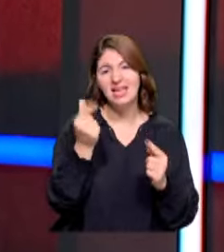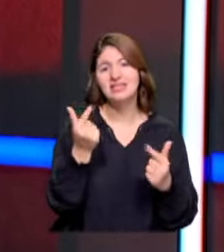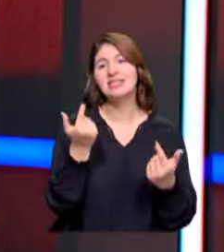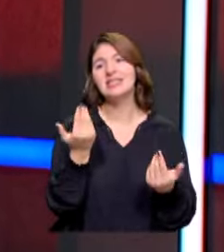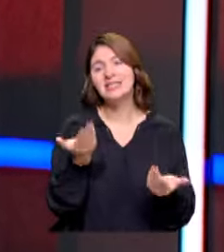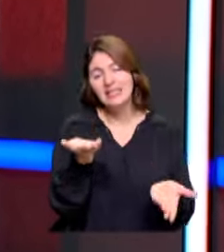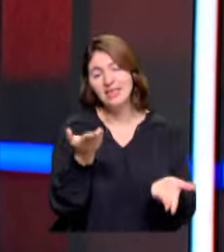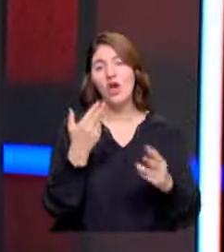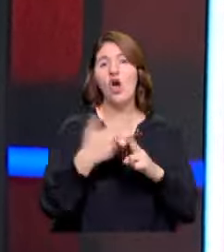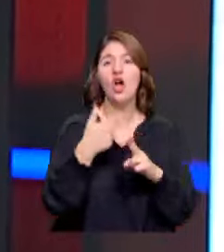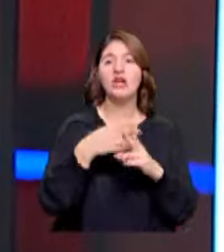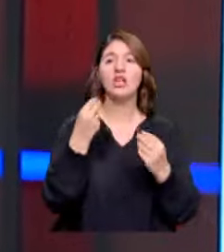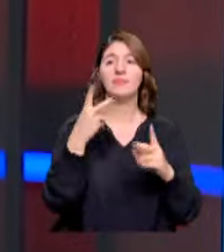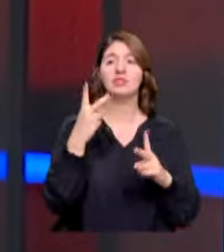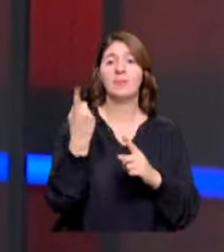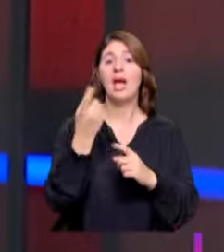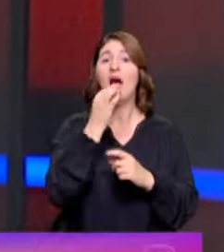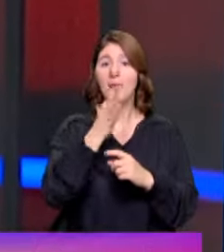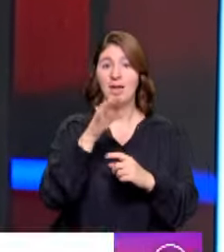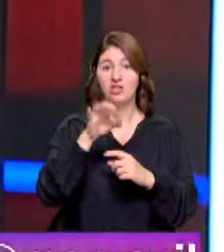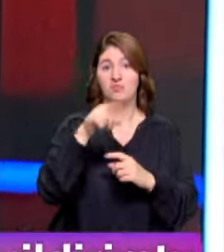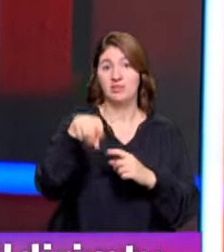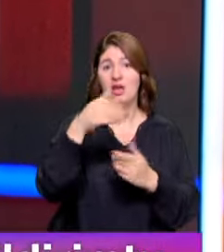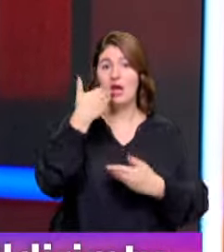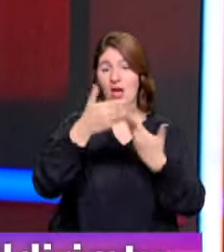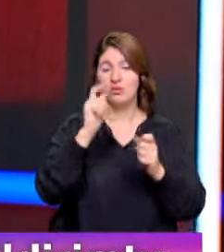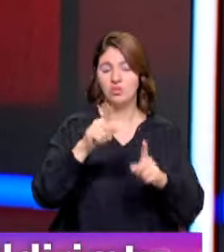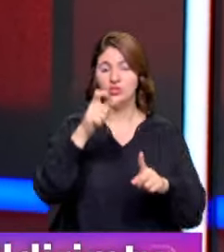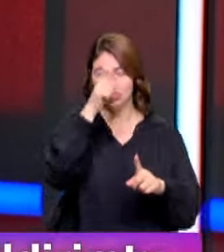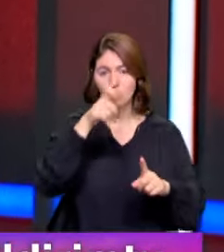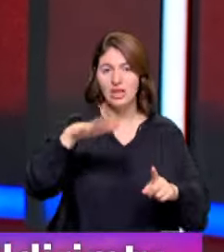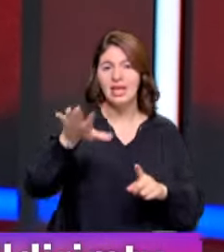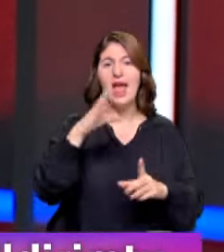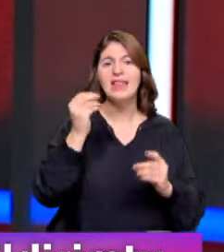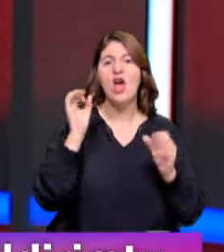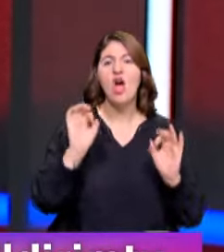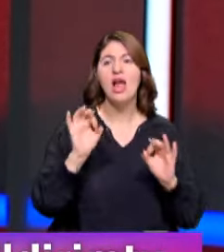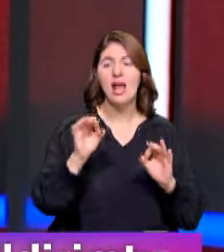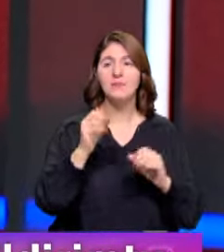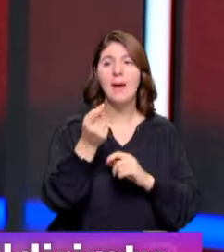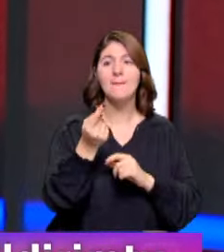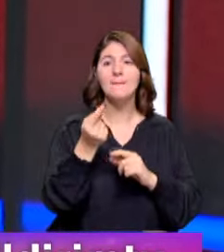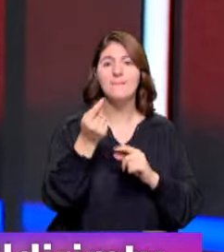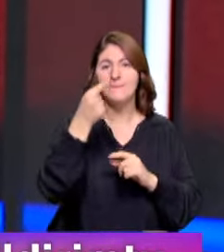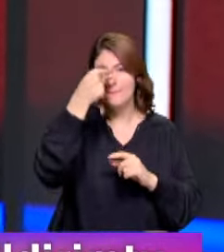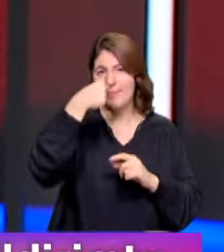azından örnek olabilecek bir haber şimdi sizlerle paylaşacağız. Türkiye'nin en önemli bamya üretim merkezlerinden